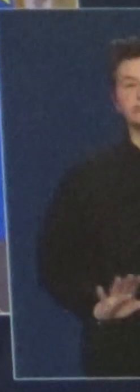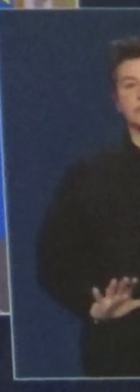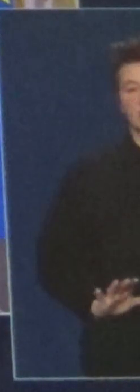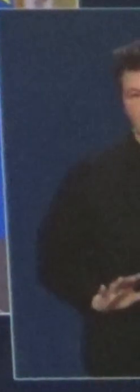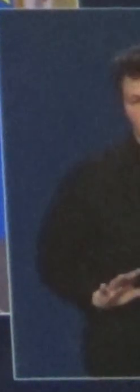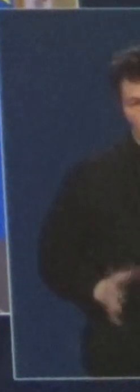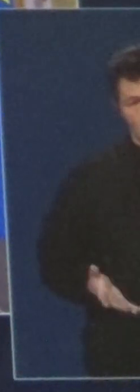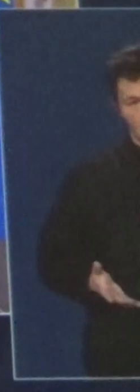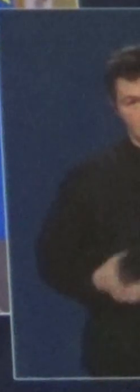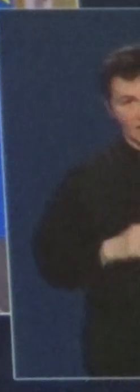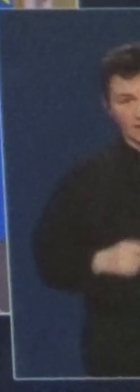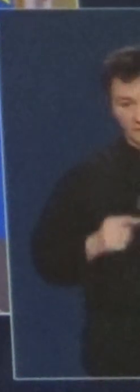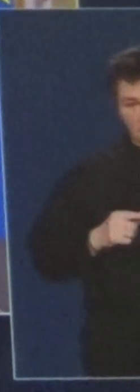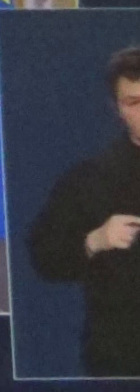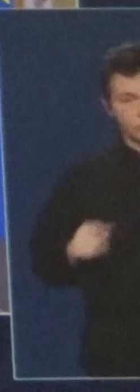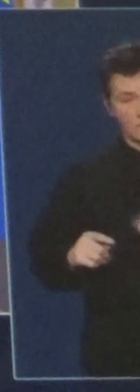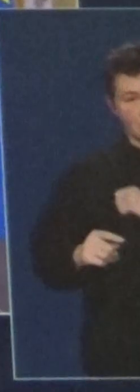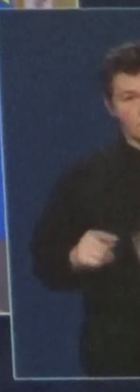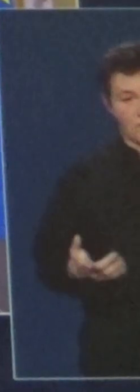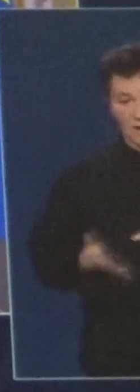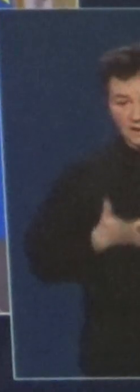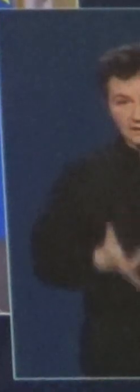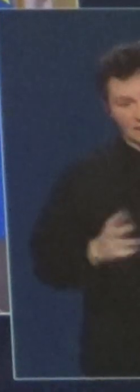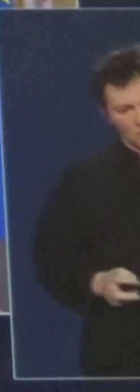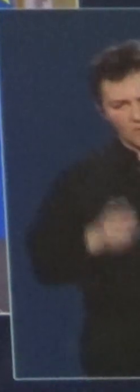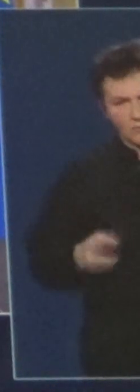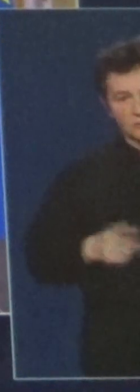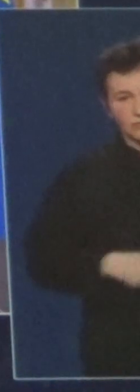Waterloo, j'imagine l'Élysée en île d'elle.